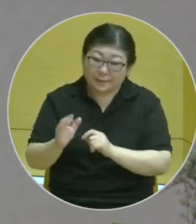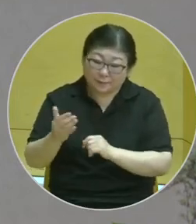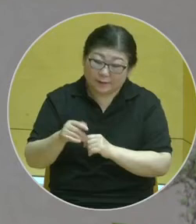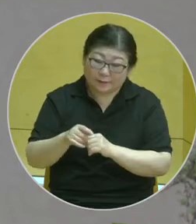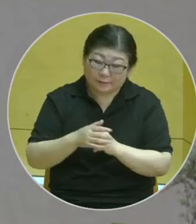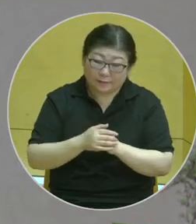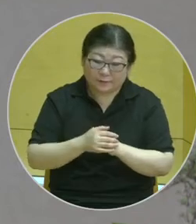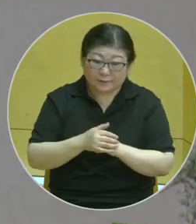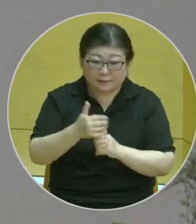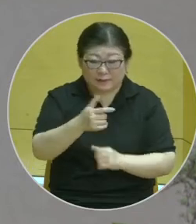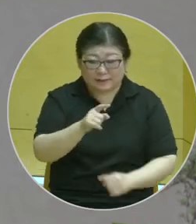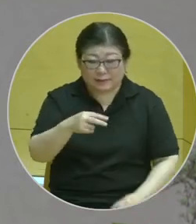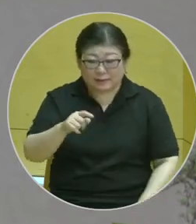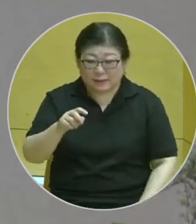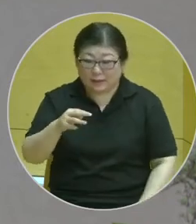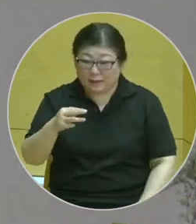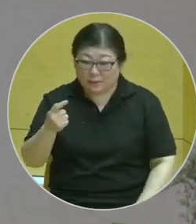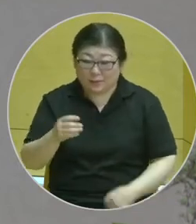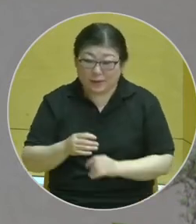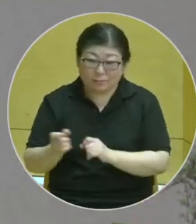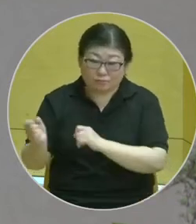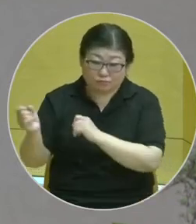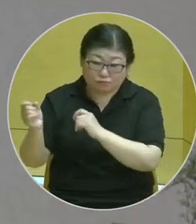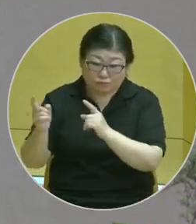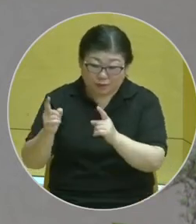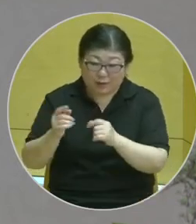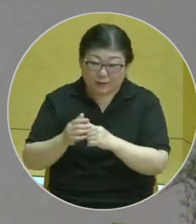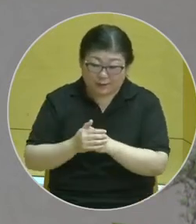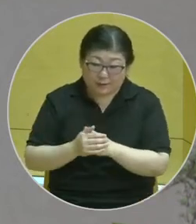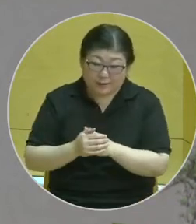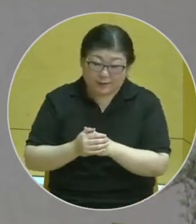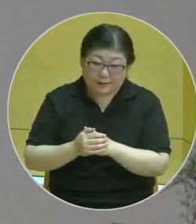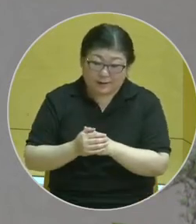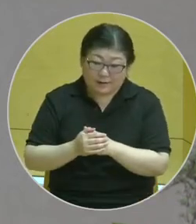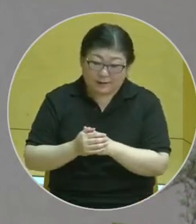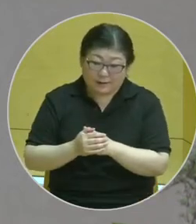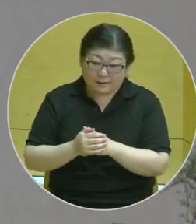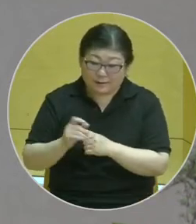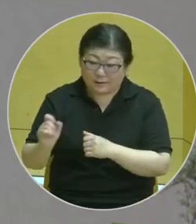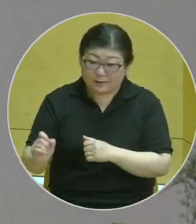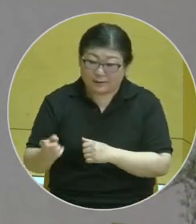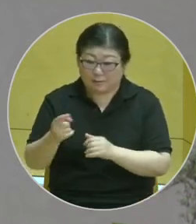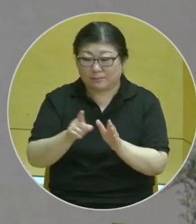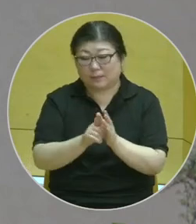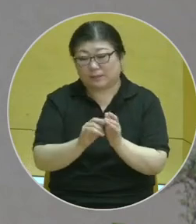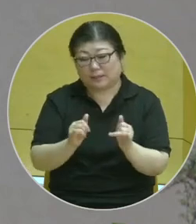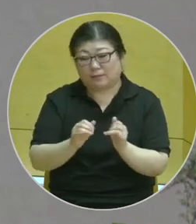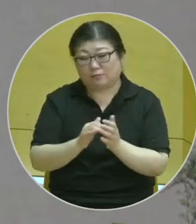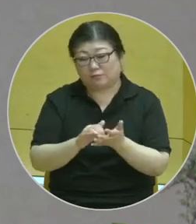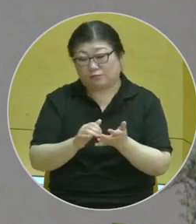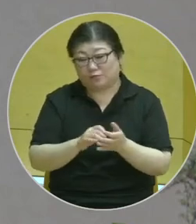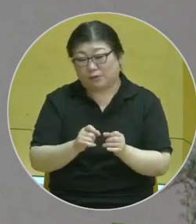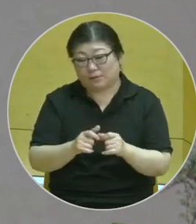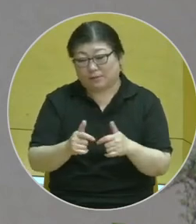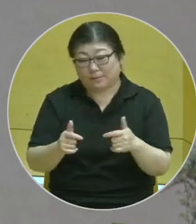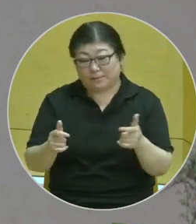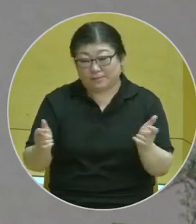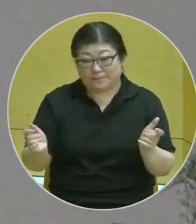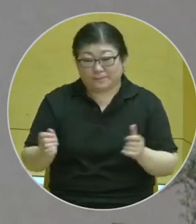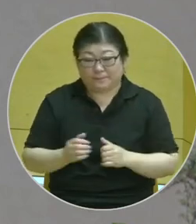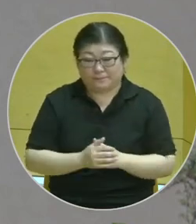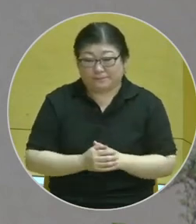나서 리부 할인 데 이 나사로의 부활 땜에 믿는 사람이 숫자가 굉장히 많이 늘어나 더 그런 얘기 했습니다